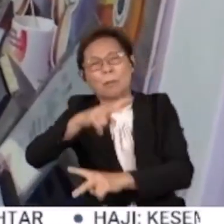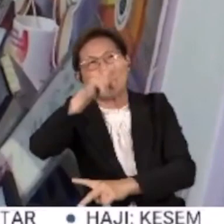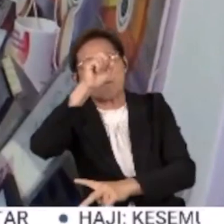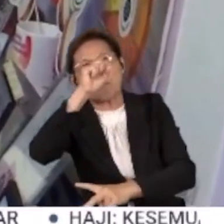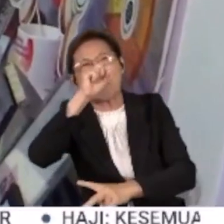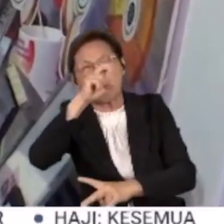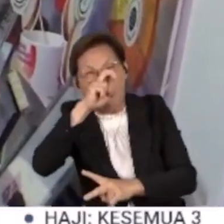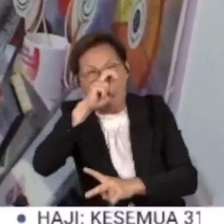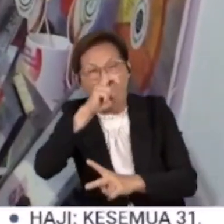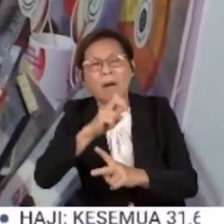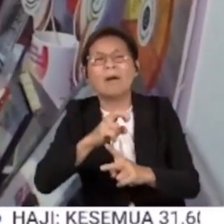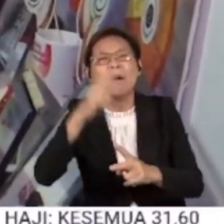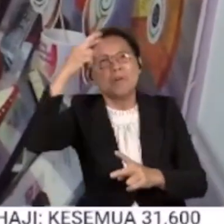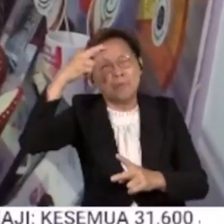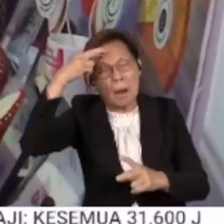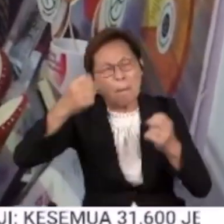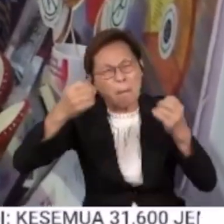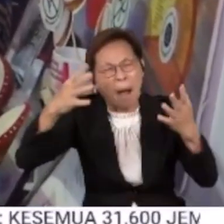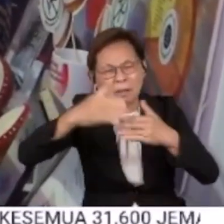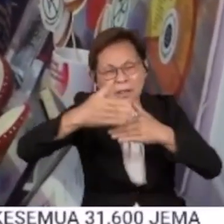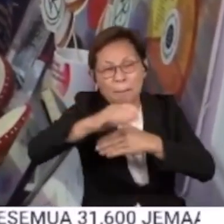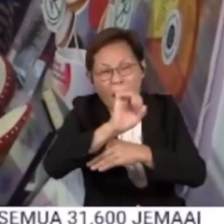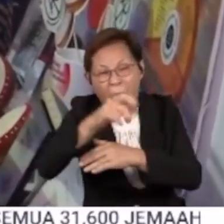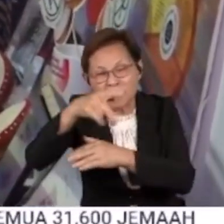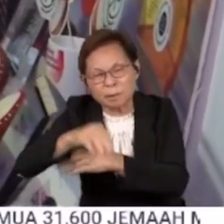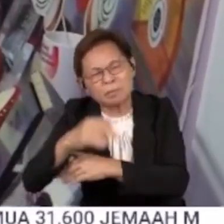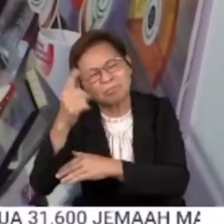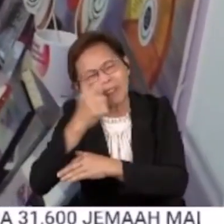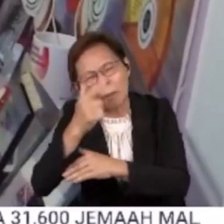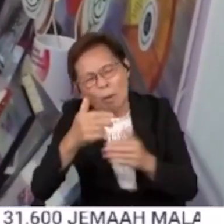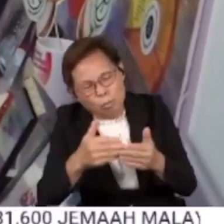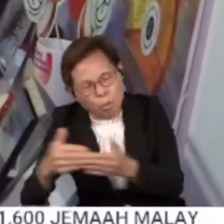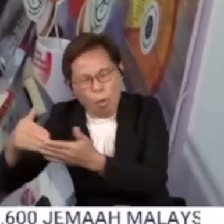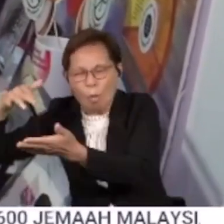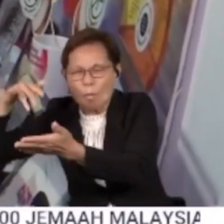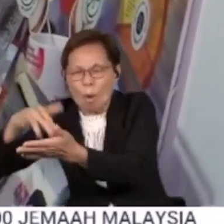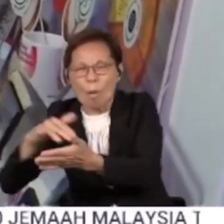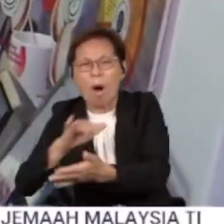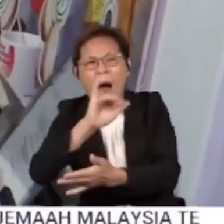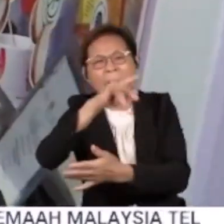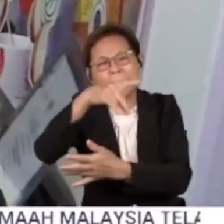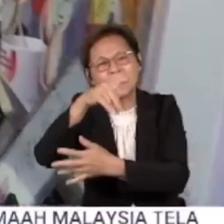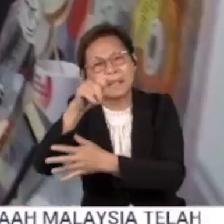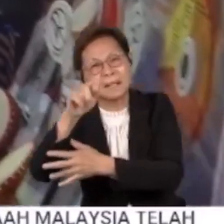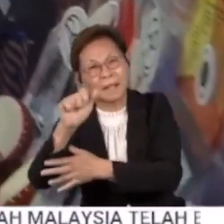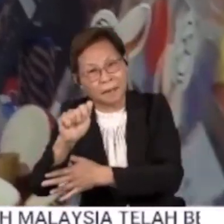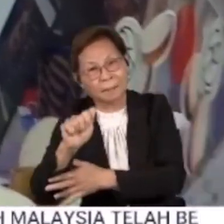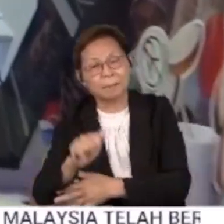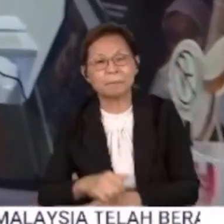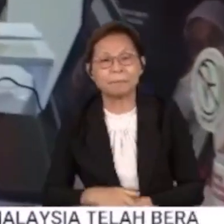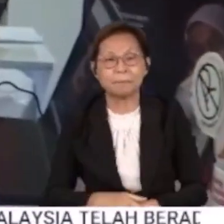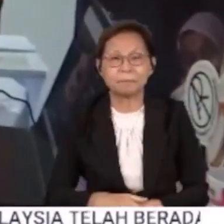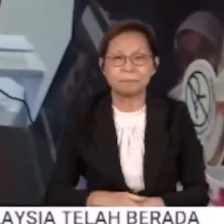menjadi faktor yang menyebabkan ramai lepasan SPM memilih tidak melanjutkan pengajian di IPT.